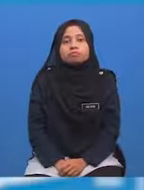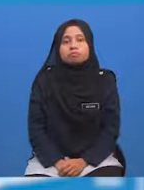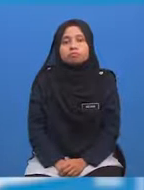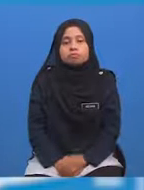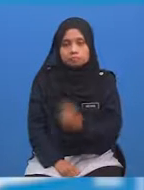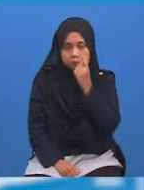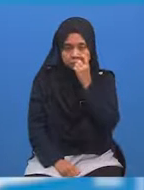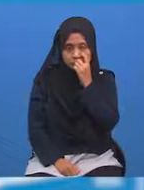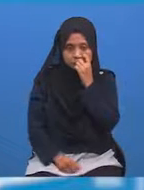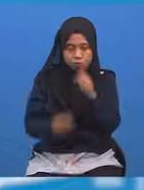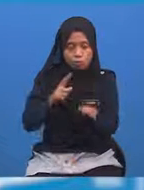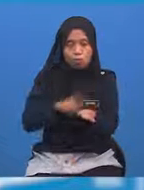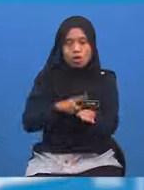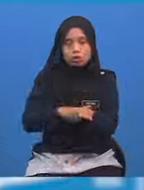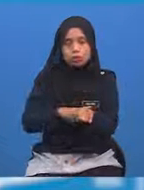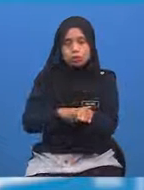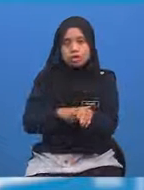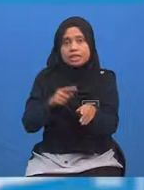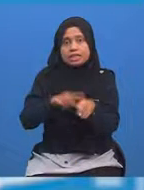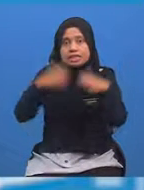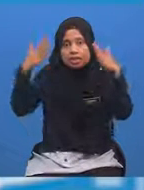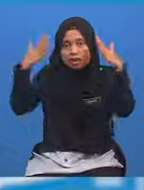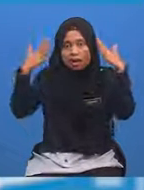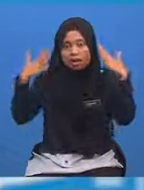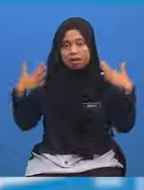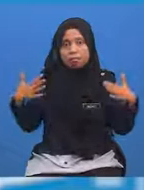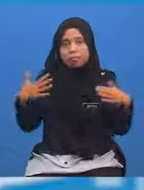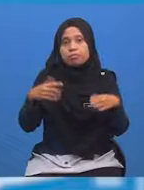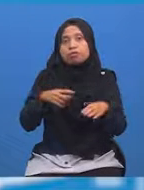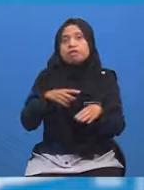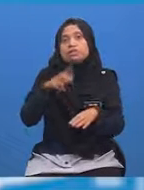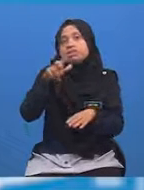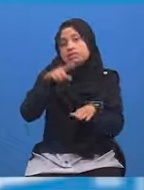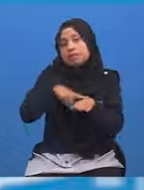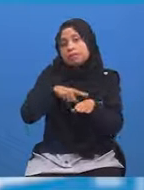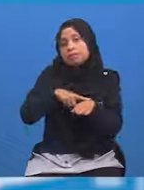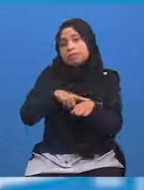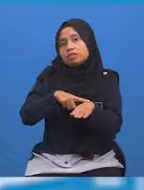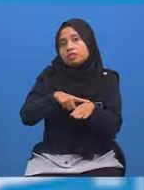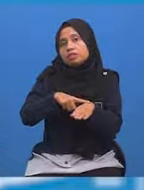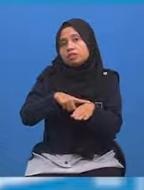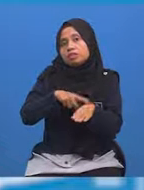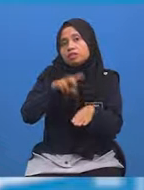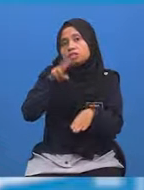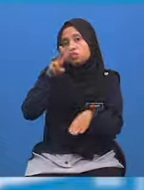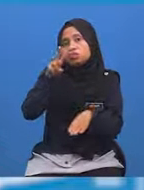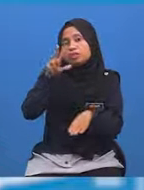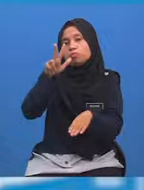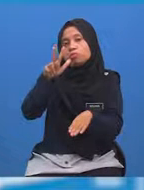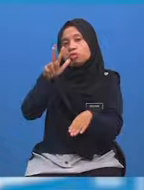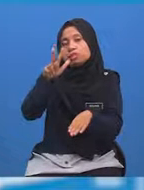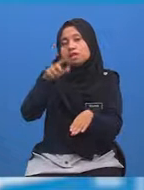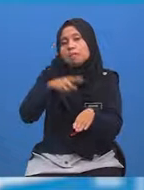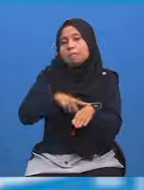Waktu di Arab Saudi Menunjukkan jam 23.30 pada 30